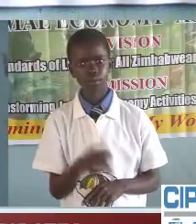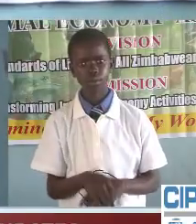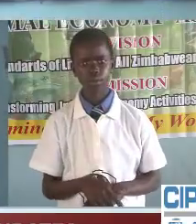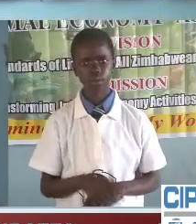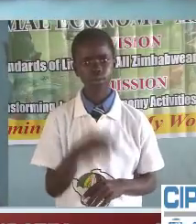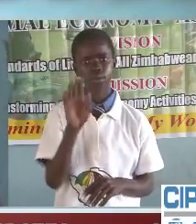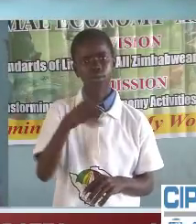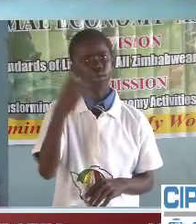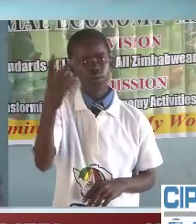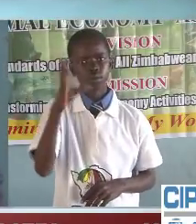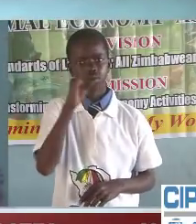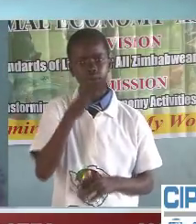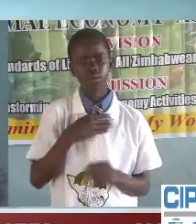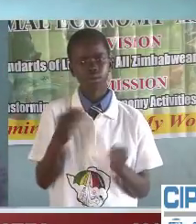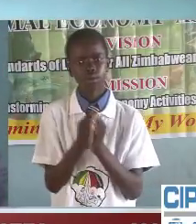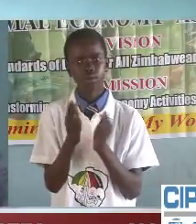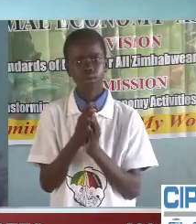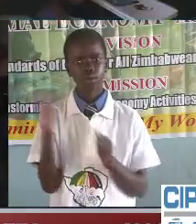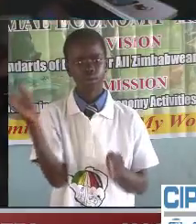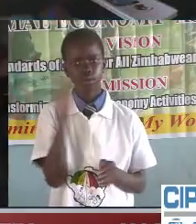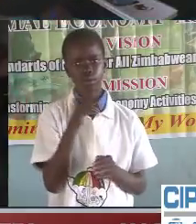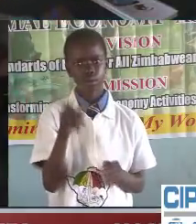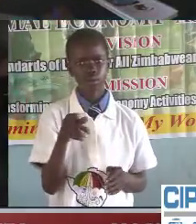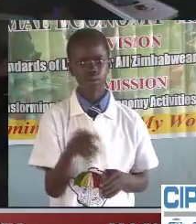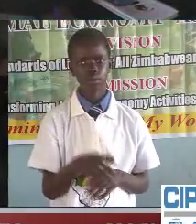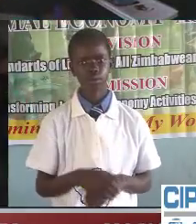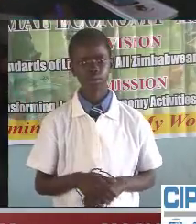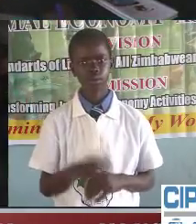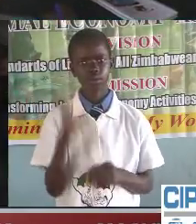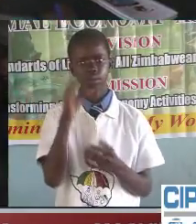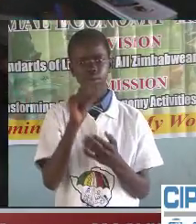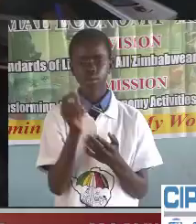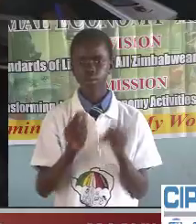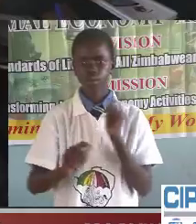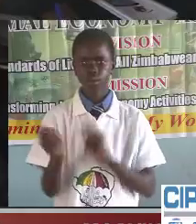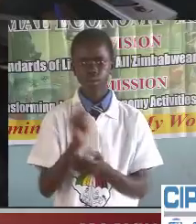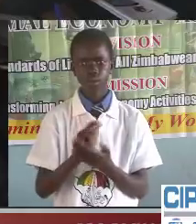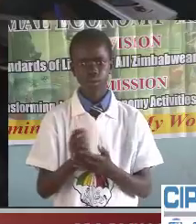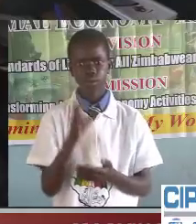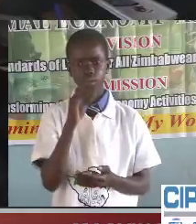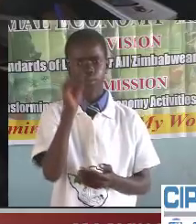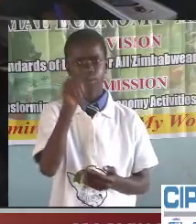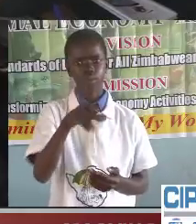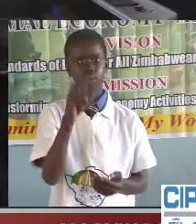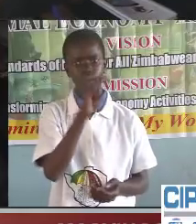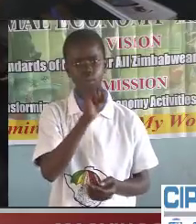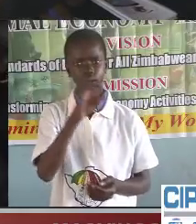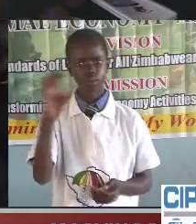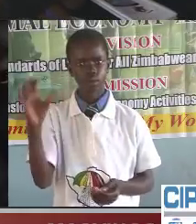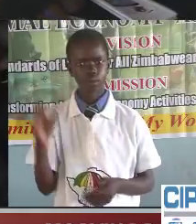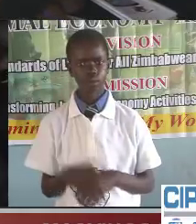chimwe chatinoda kuti ndichipedza pasi rimwe zvinotaura ndechekuti kukanzuro uku